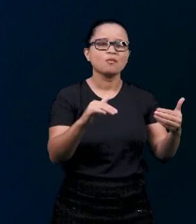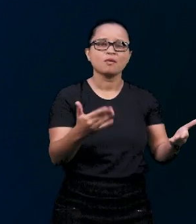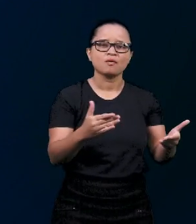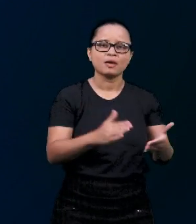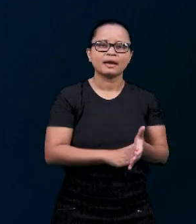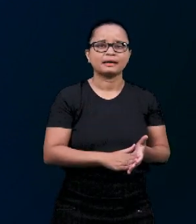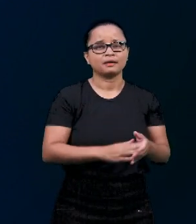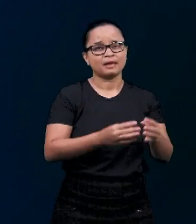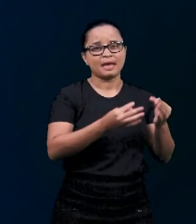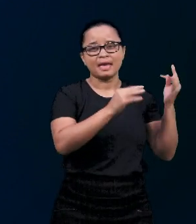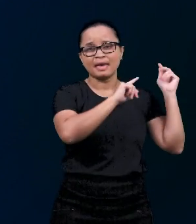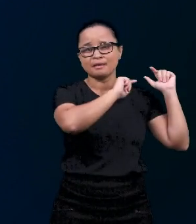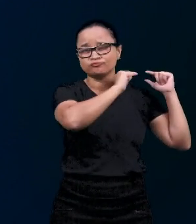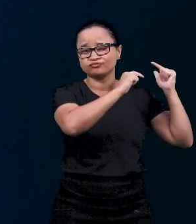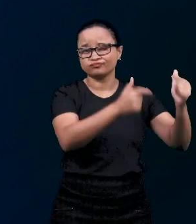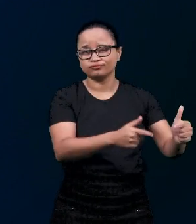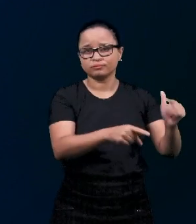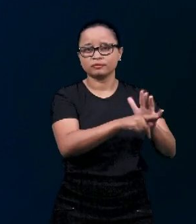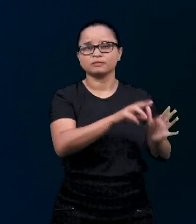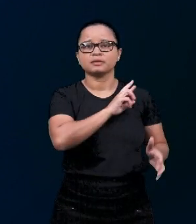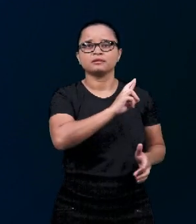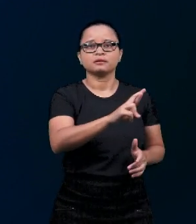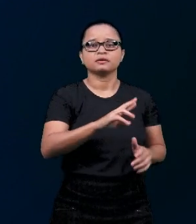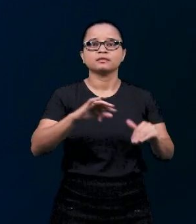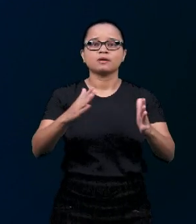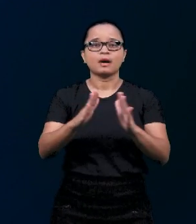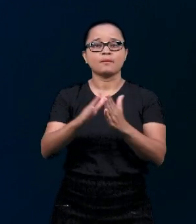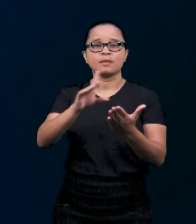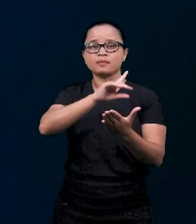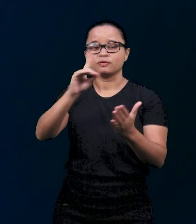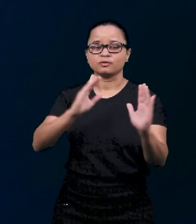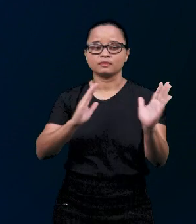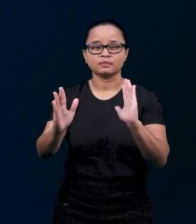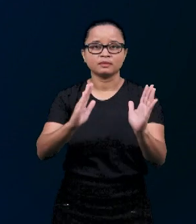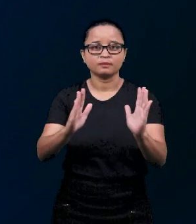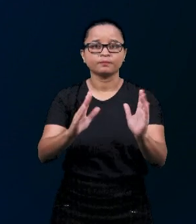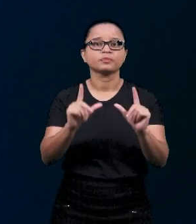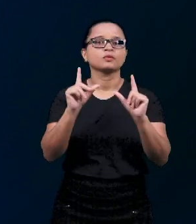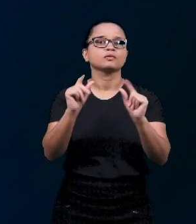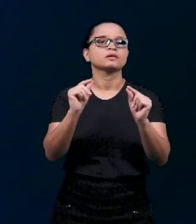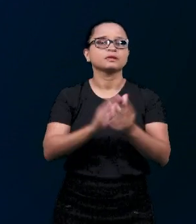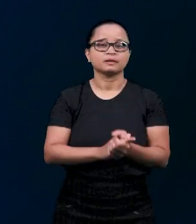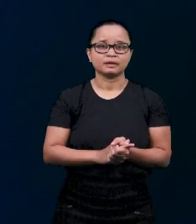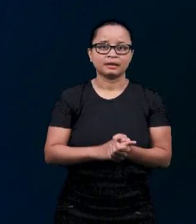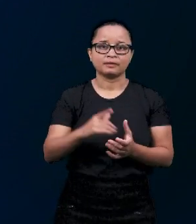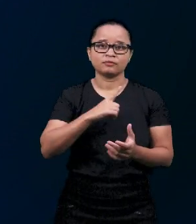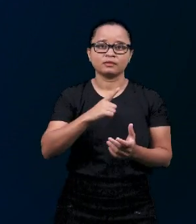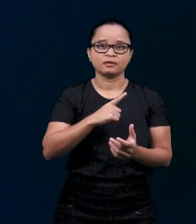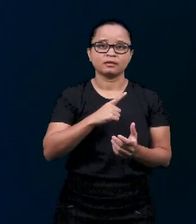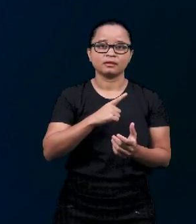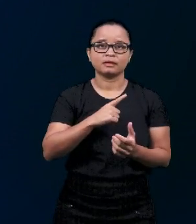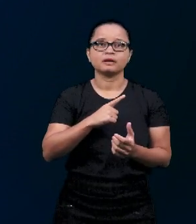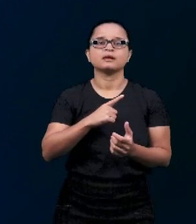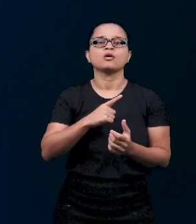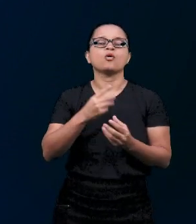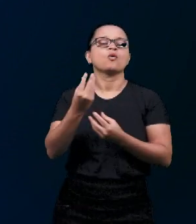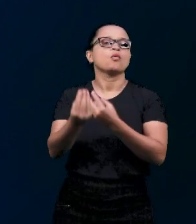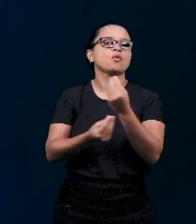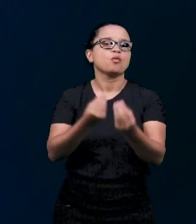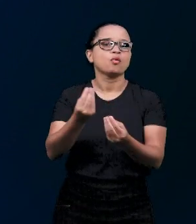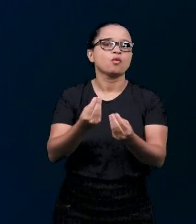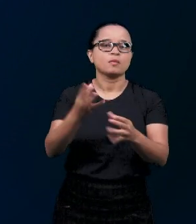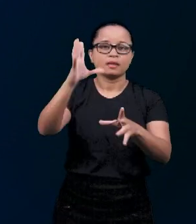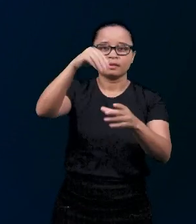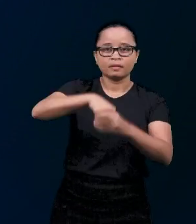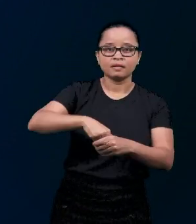Dieu, elle était perdue et immergée dans un système religieux sur